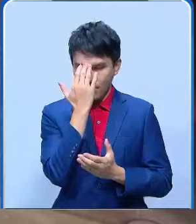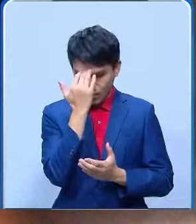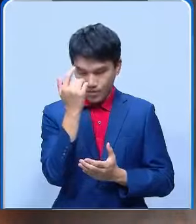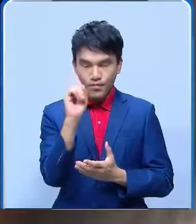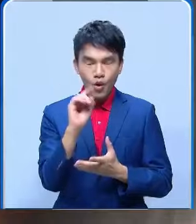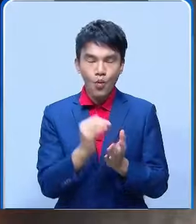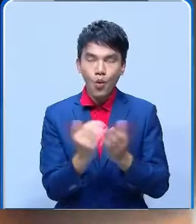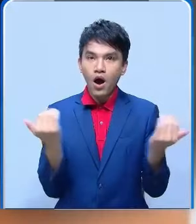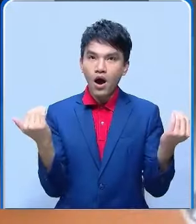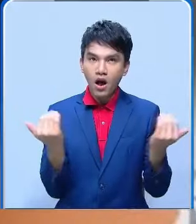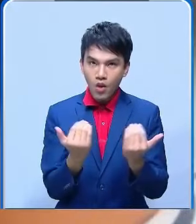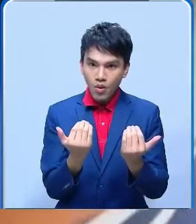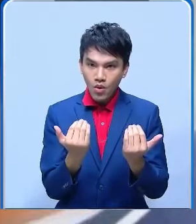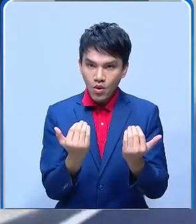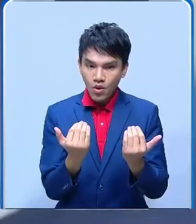คือลูกอ่ะ